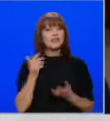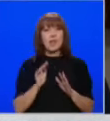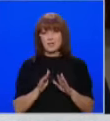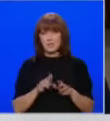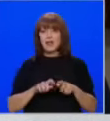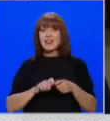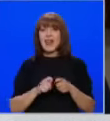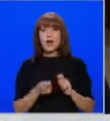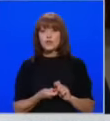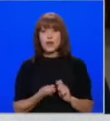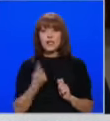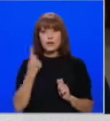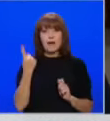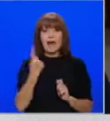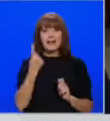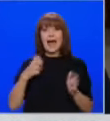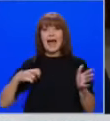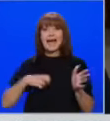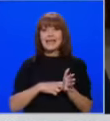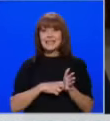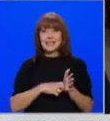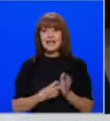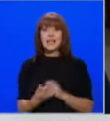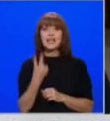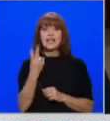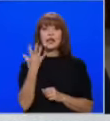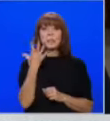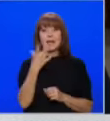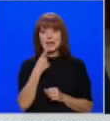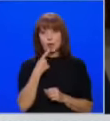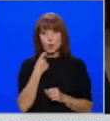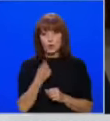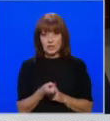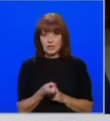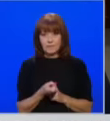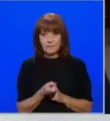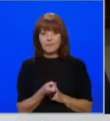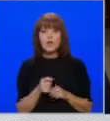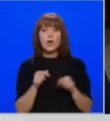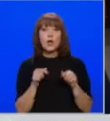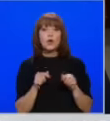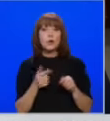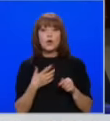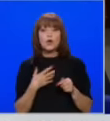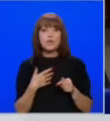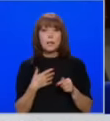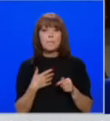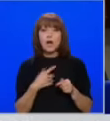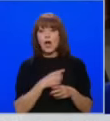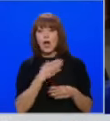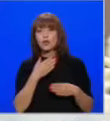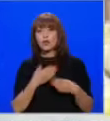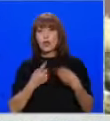заявявам, че има една регистрация през 2005 година, където той има образувано